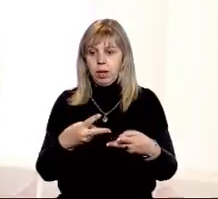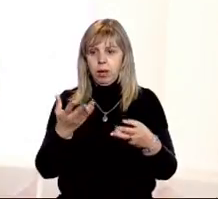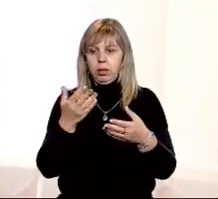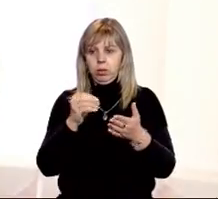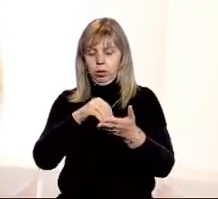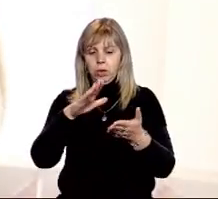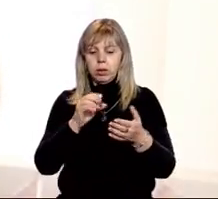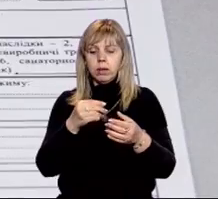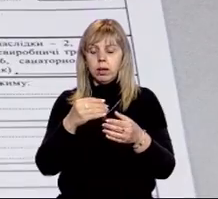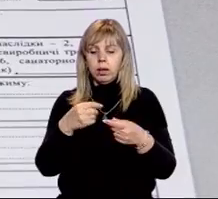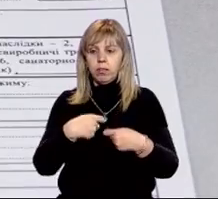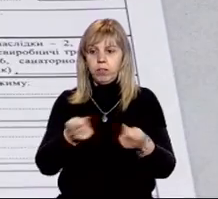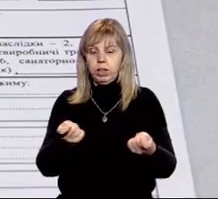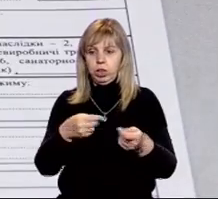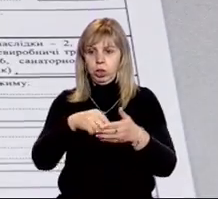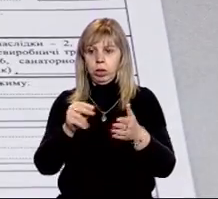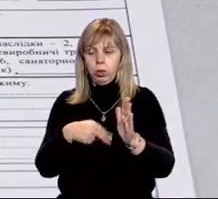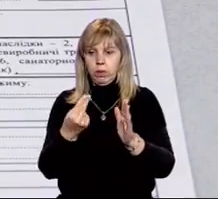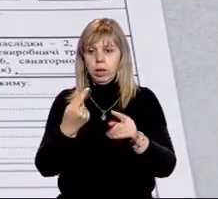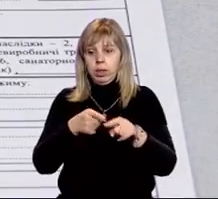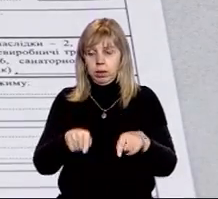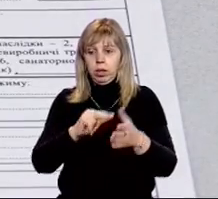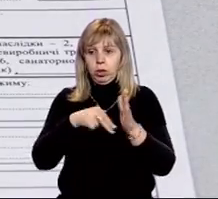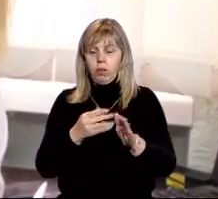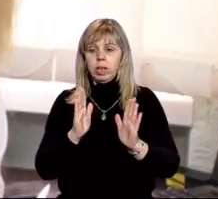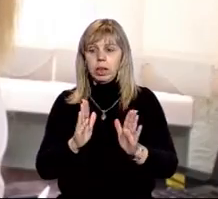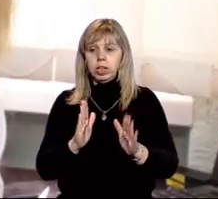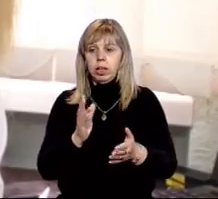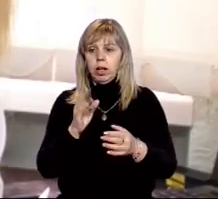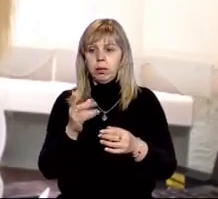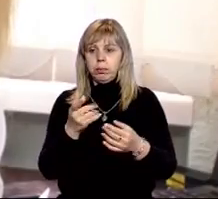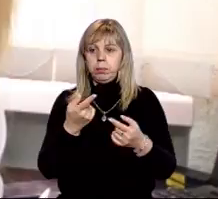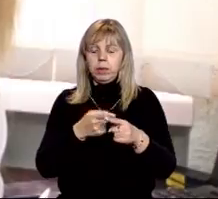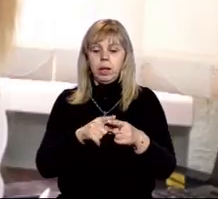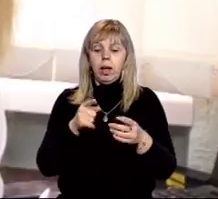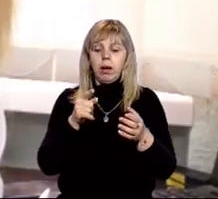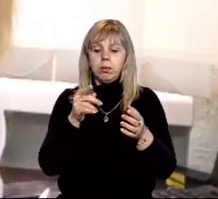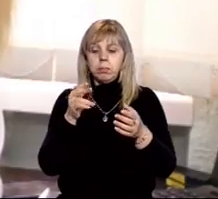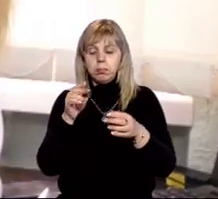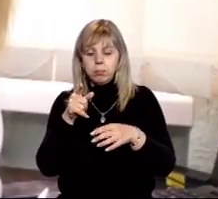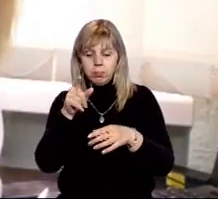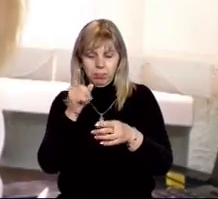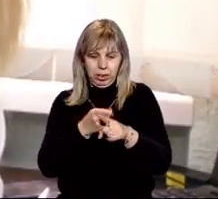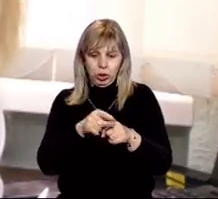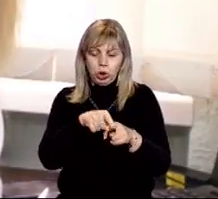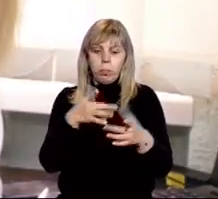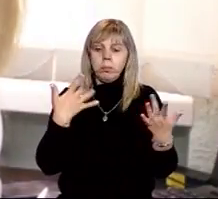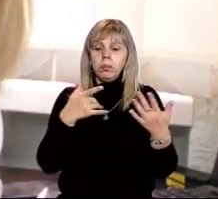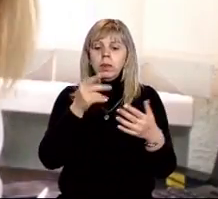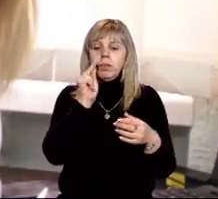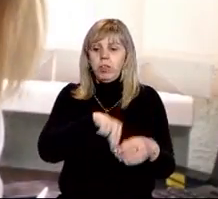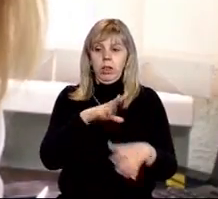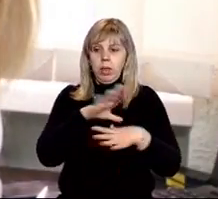журналі видачі довідок. На даний час ці довідки вони лише є виправданням для пацієнтів, що вони були хворі, що вони не